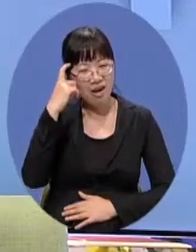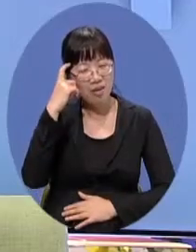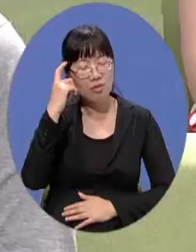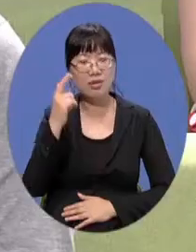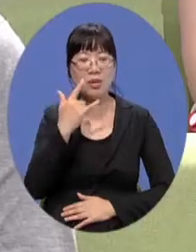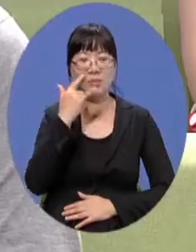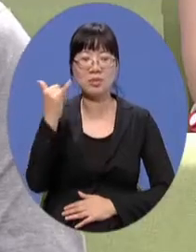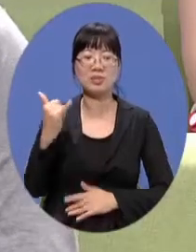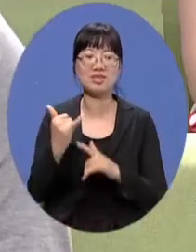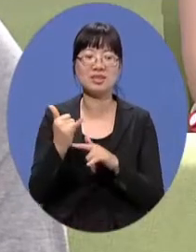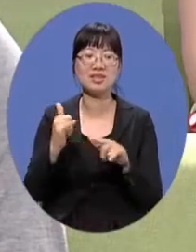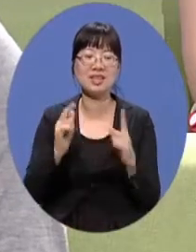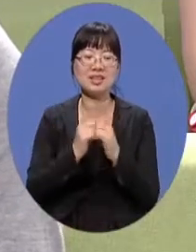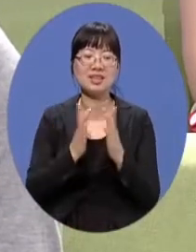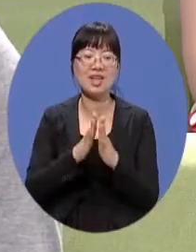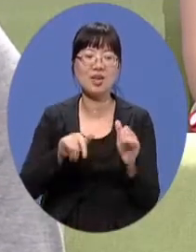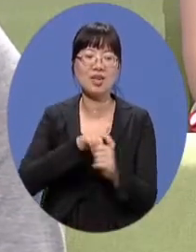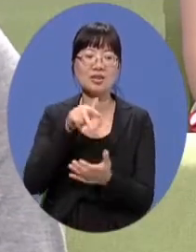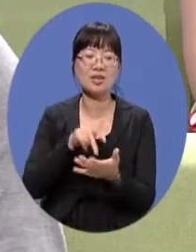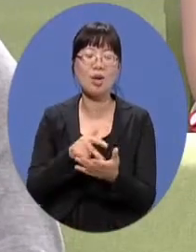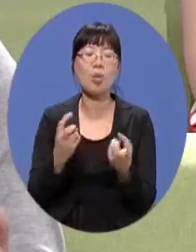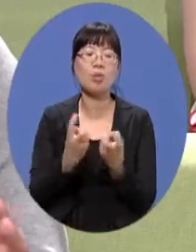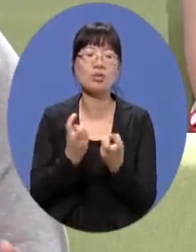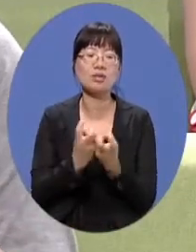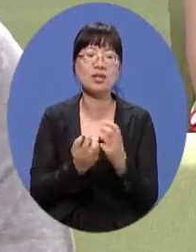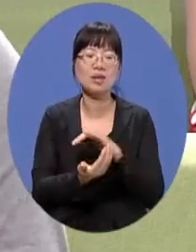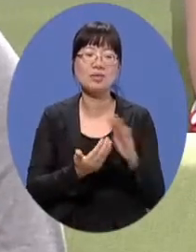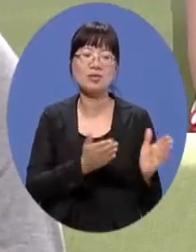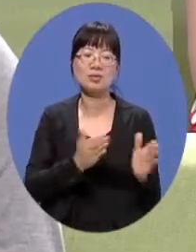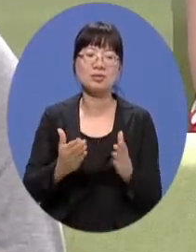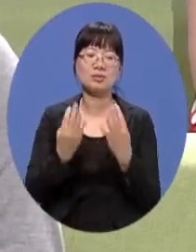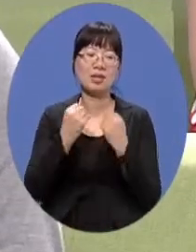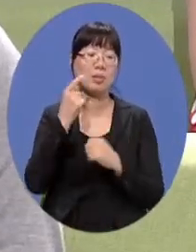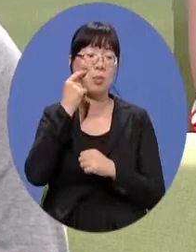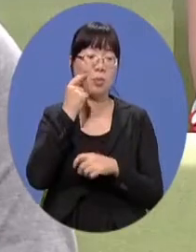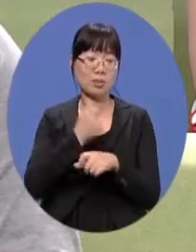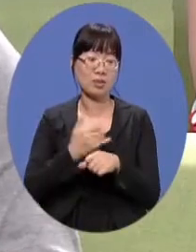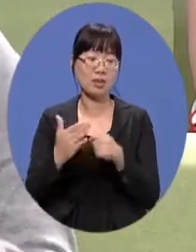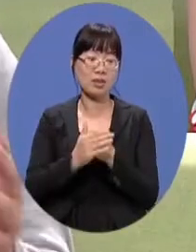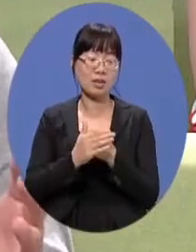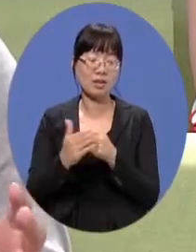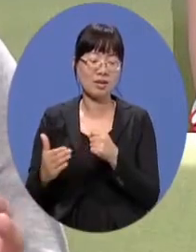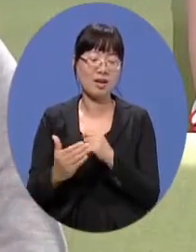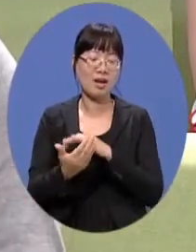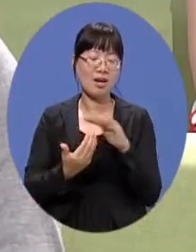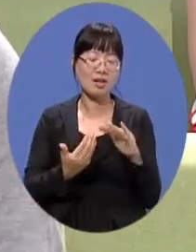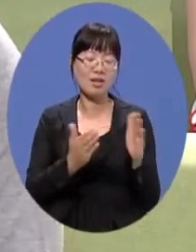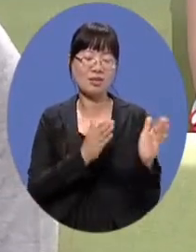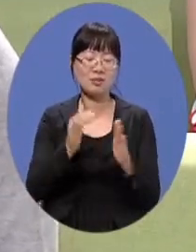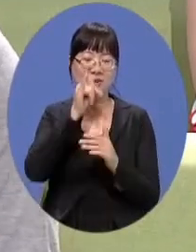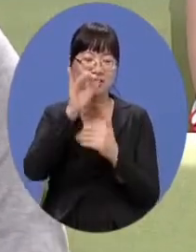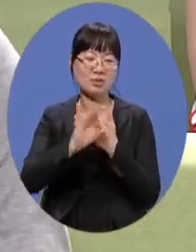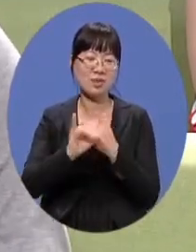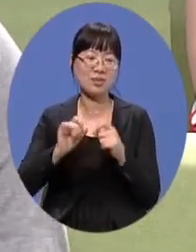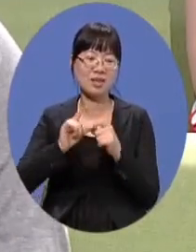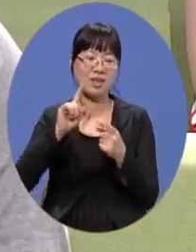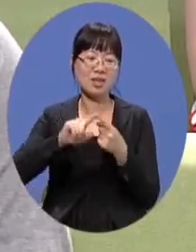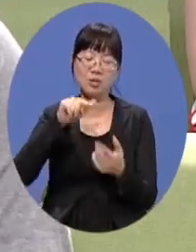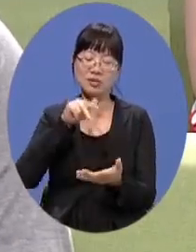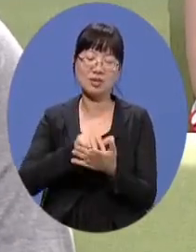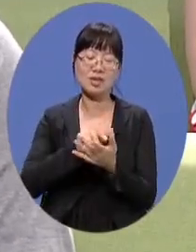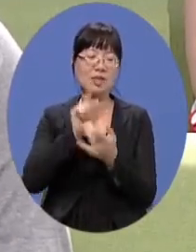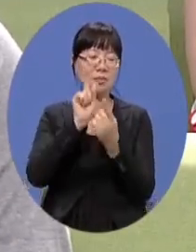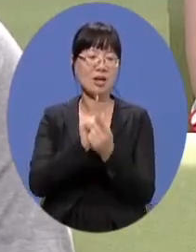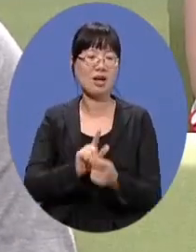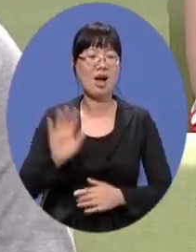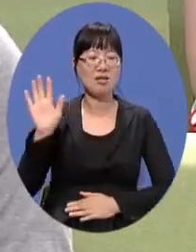이제 부모님이 근데 실제 현장에서는 어떻게 해야 되냐? 미리 준비를 많이 못했다. 미리 준비를 아까 사실 미리 준비하면 대부분 이런 상황이 안